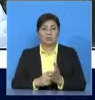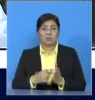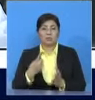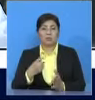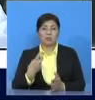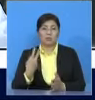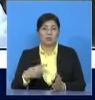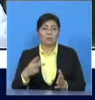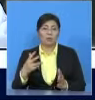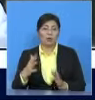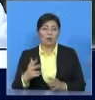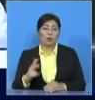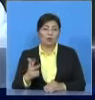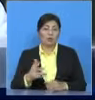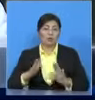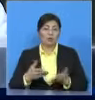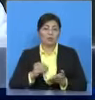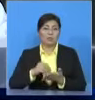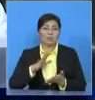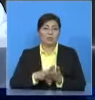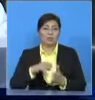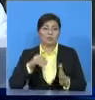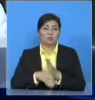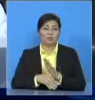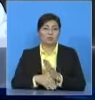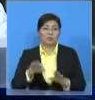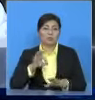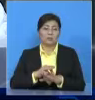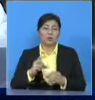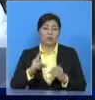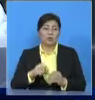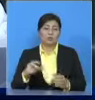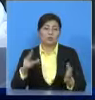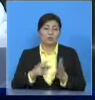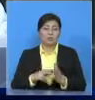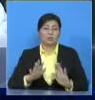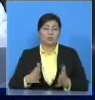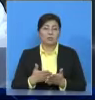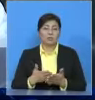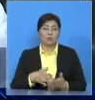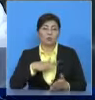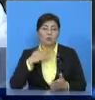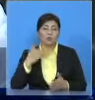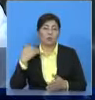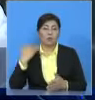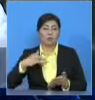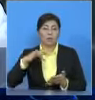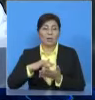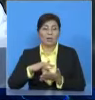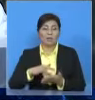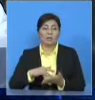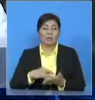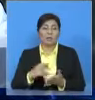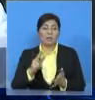127-123 жаңа жағдай тіркелді. Оның ішінде симптомдармен 108 жағдай. Ең көбі ол Ақтөбе қаласында